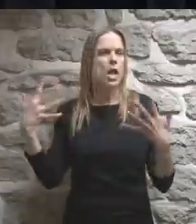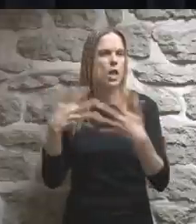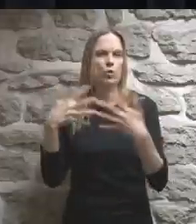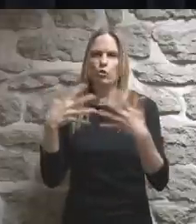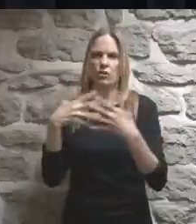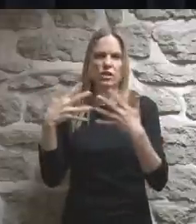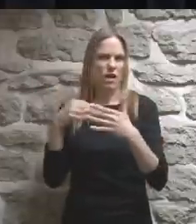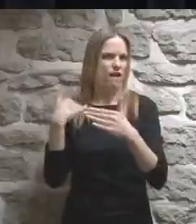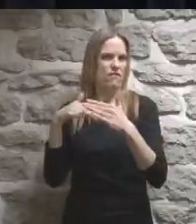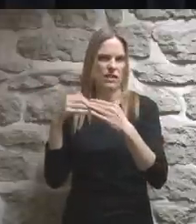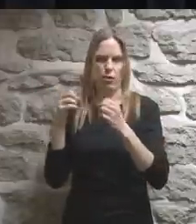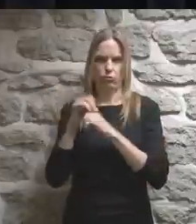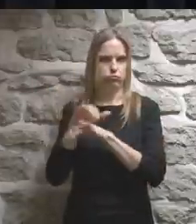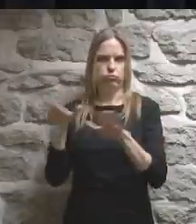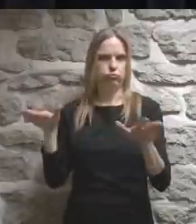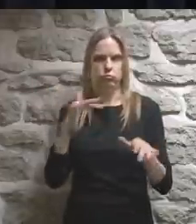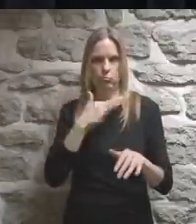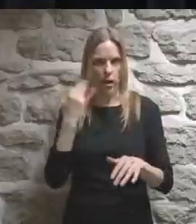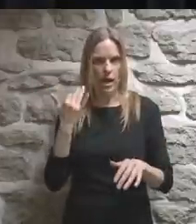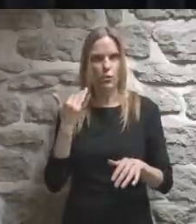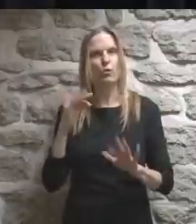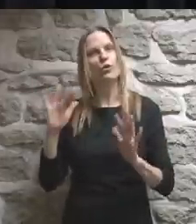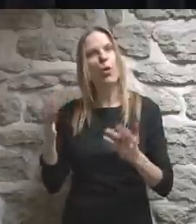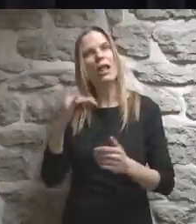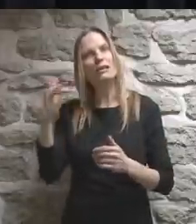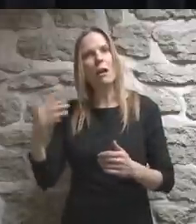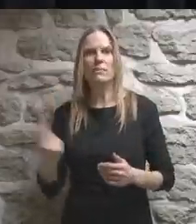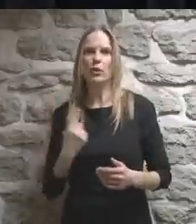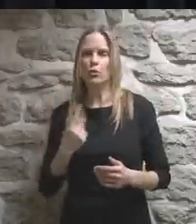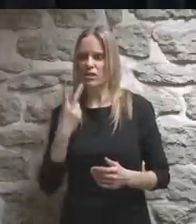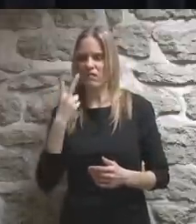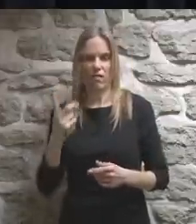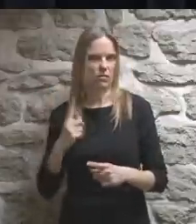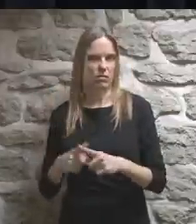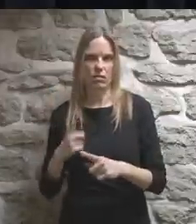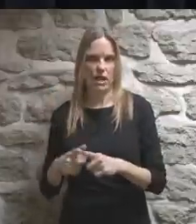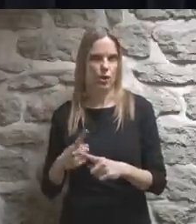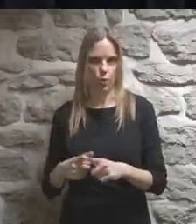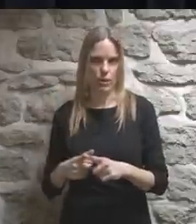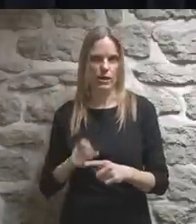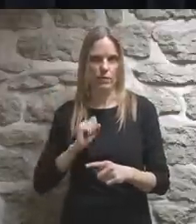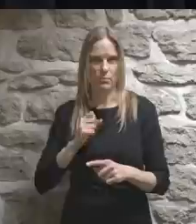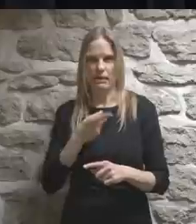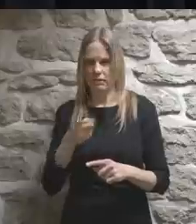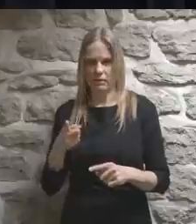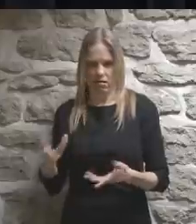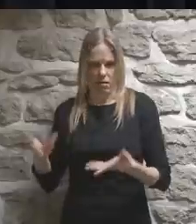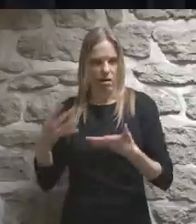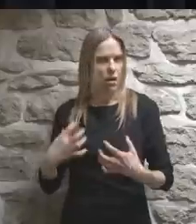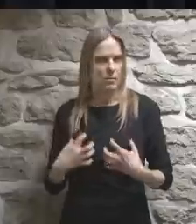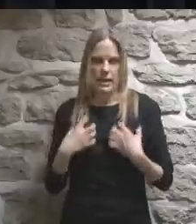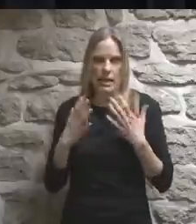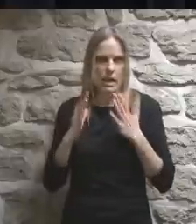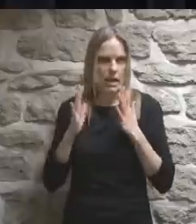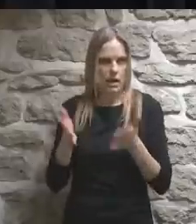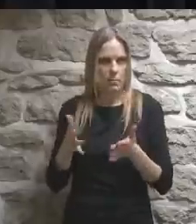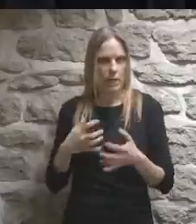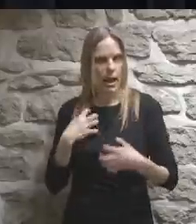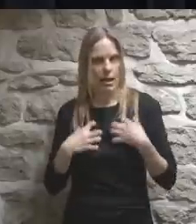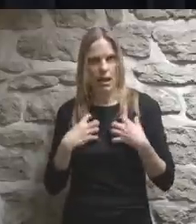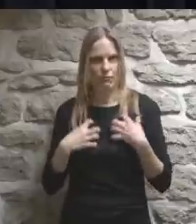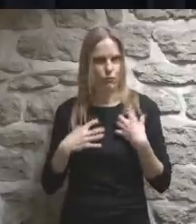mida lapsed tegelikult ei tohiks üksi vaadata, sest et see tekitab hirmu, see tekitab